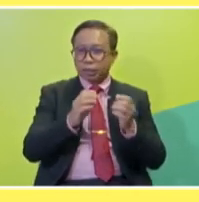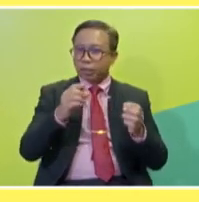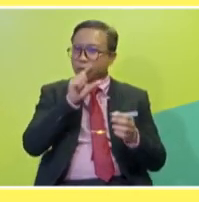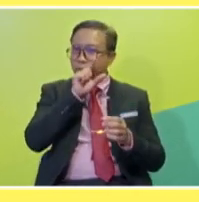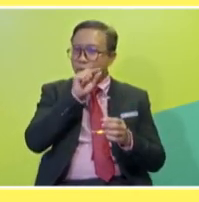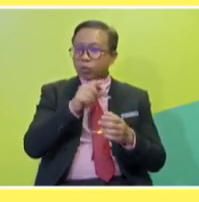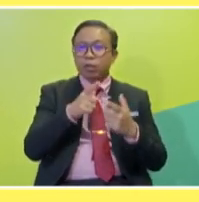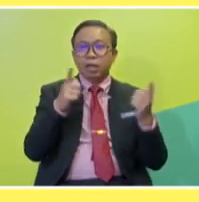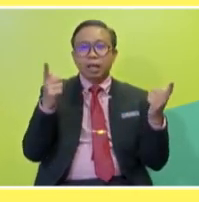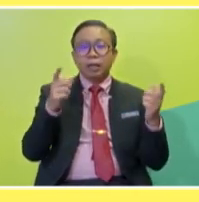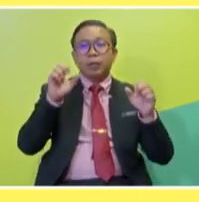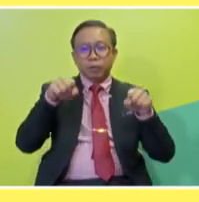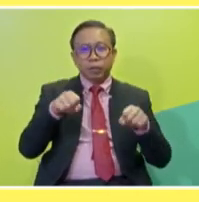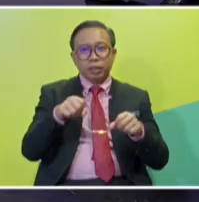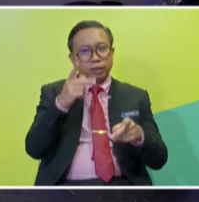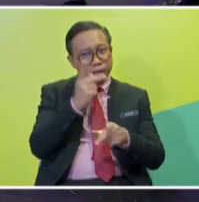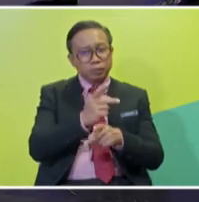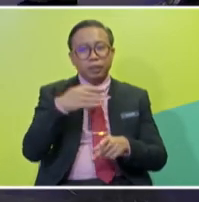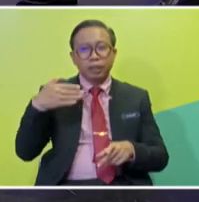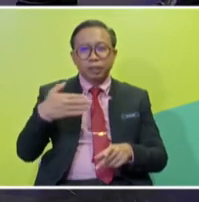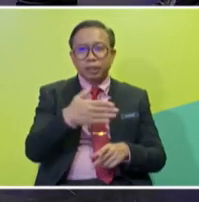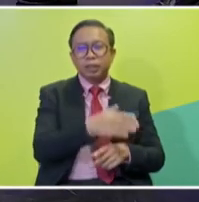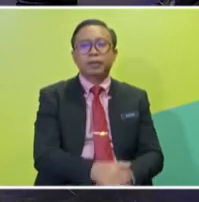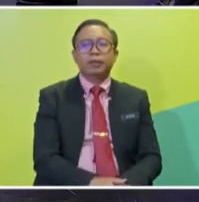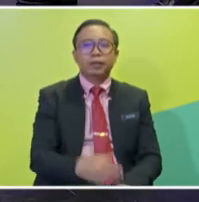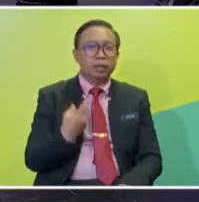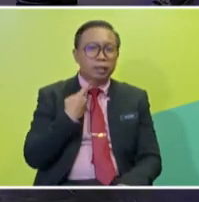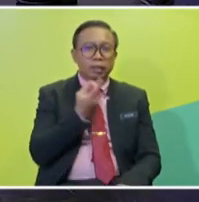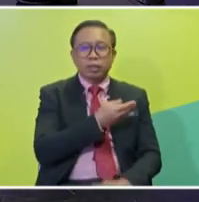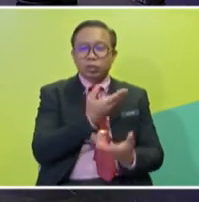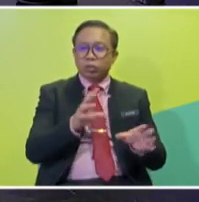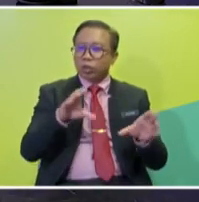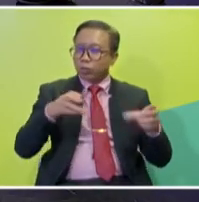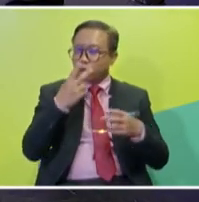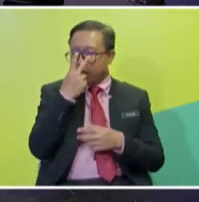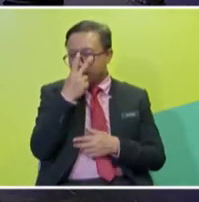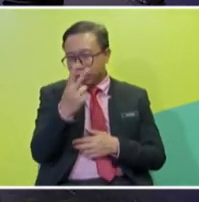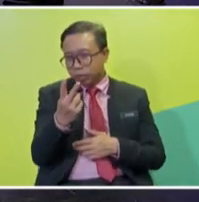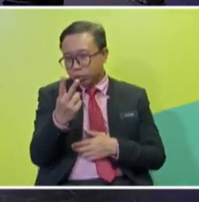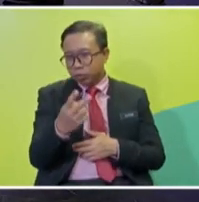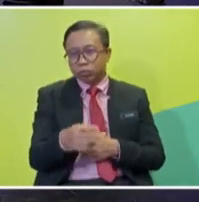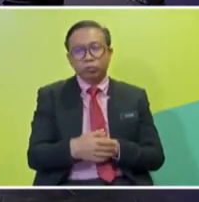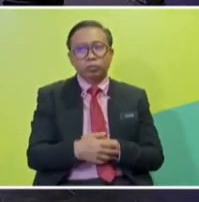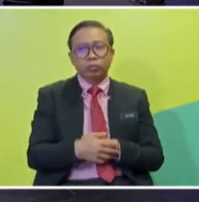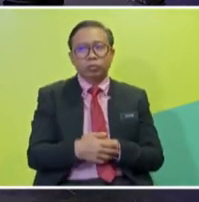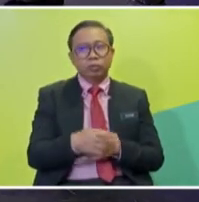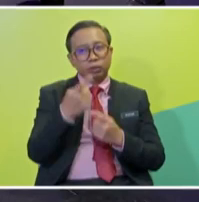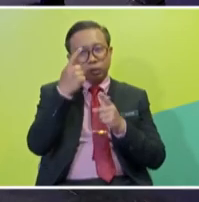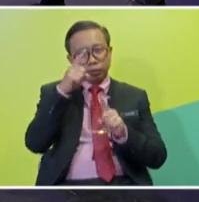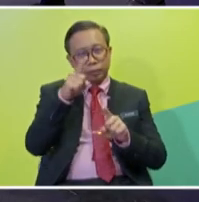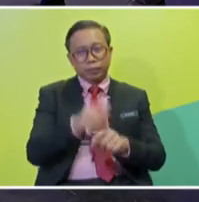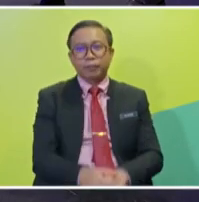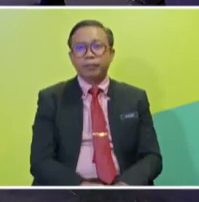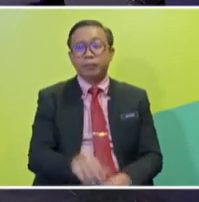ikan jadi keris ini menunjukkan bahwa kita telah membuat pemerhatian kristadi sempat jeling bila ndak menjawab